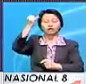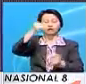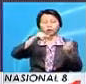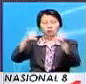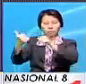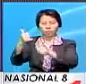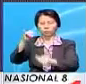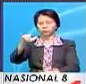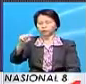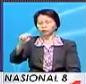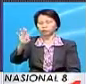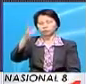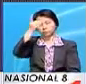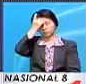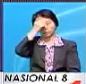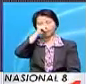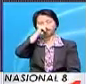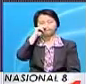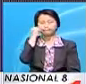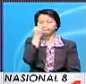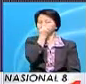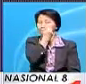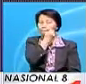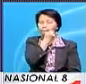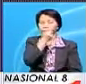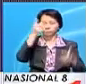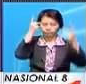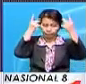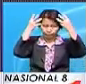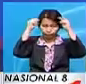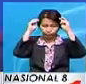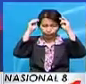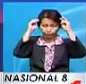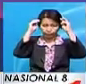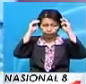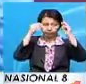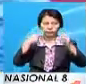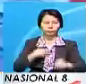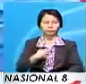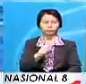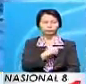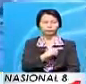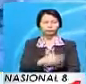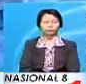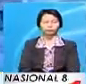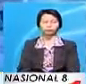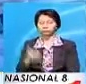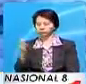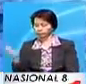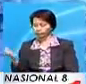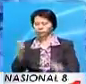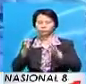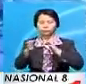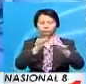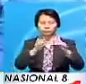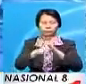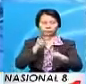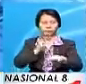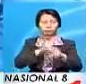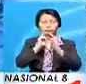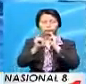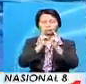oleh Yang Amat Berhormat Datuk Seri Najib Tun Abdul Razak, Perdana Menteri kita. Beliau menjelaskannya ketika